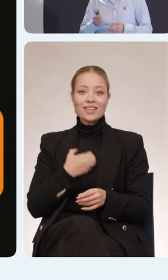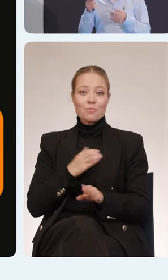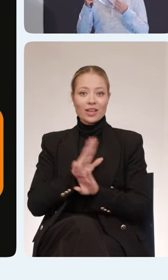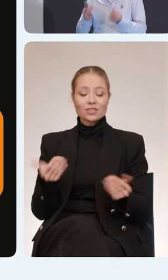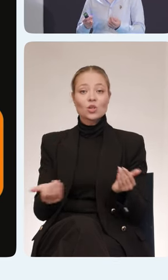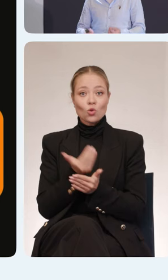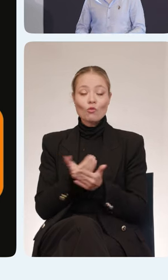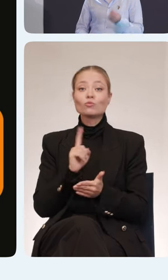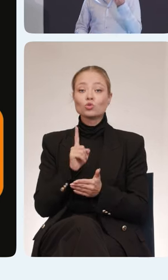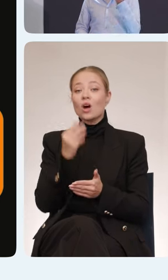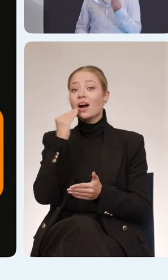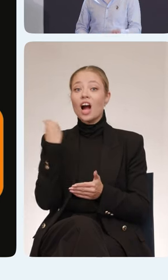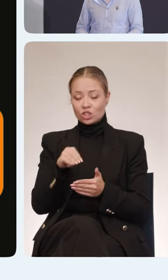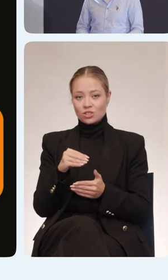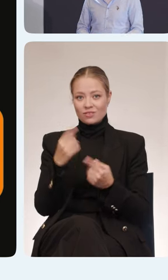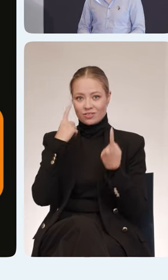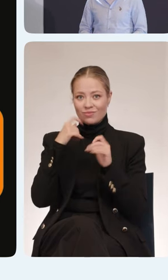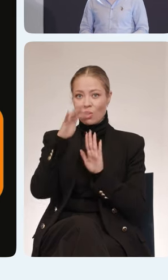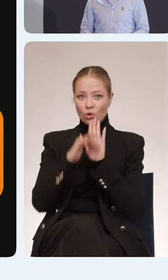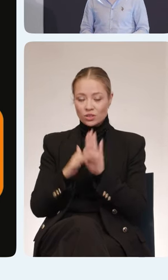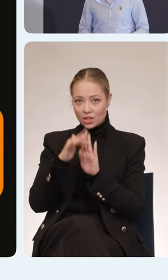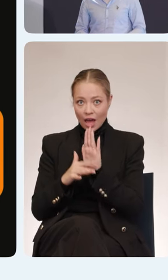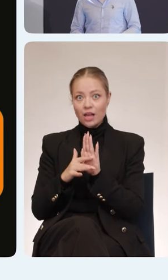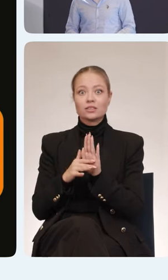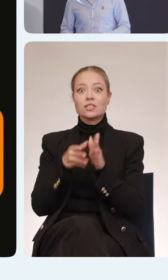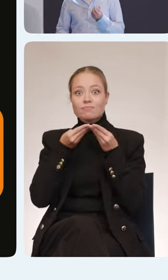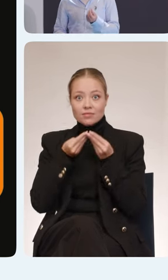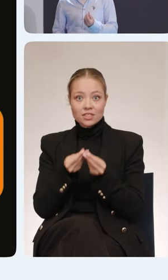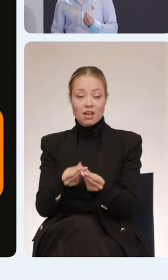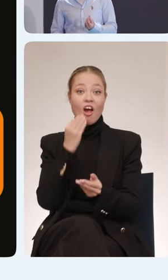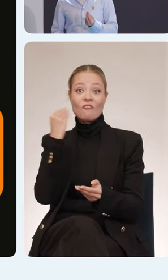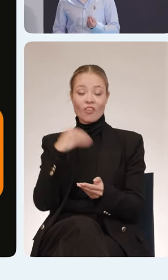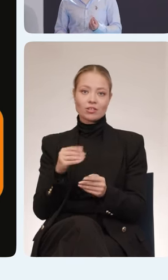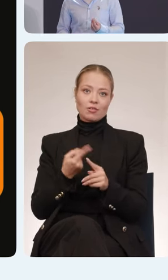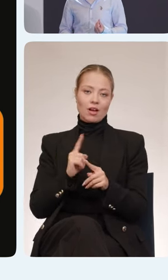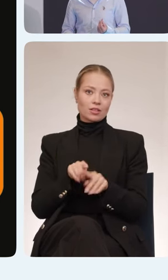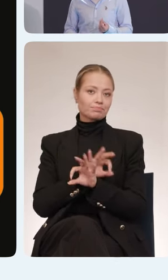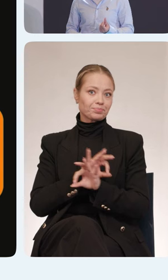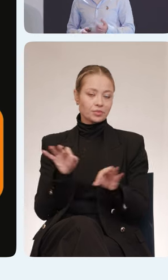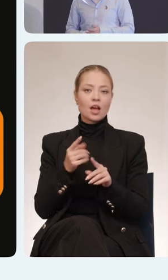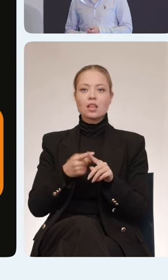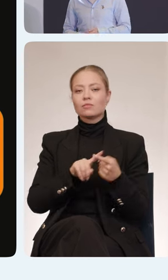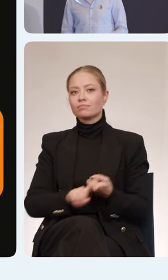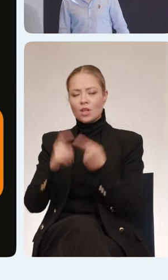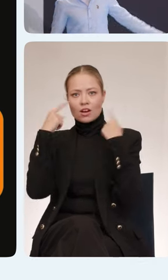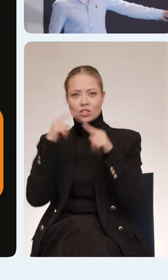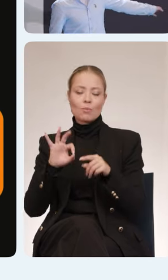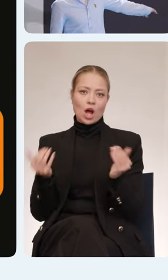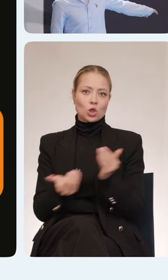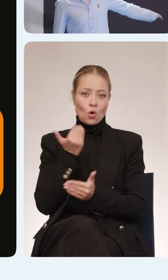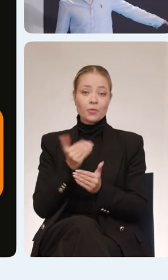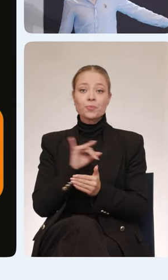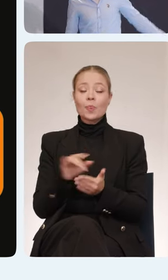что качественный контент с импакт-эффектом, он про креатив, он про что-то такое нестандартное, новое. А